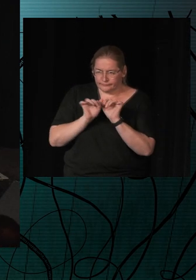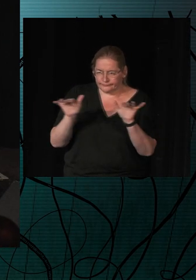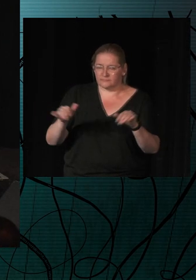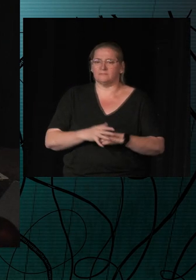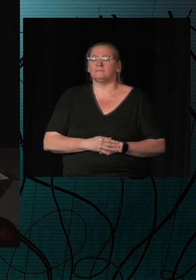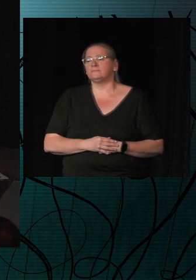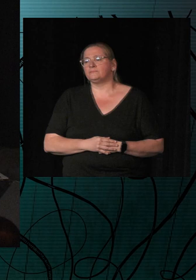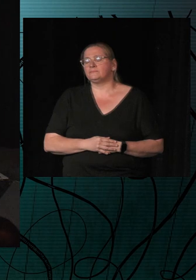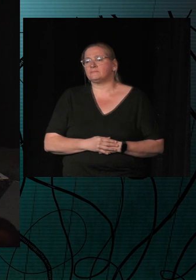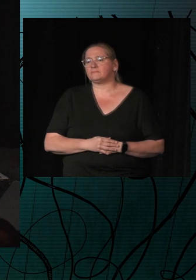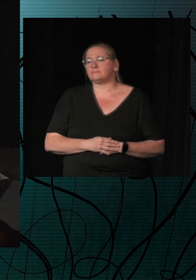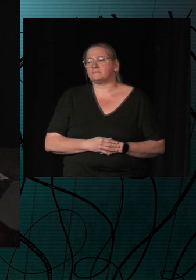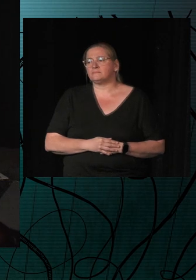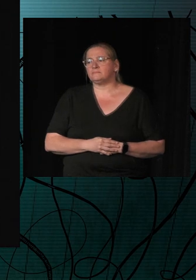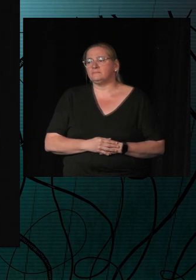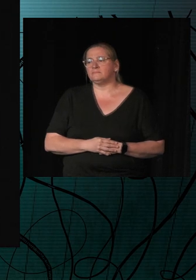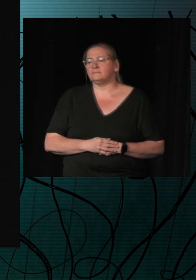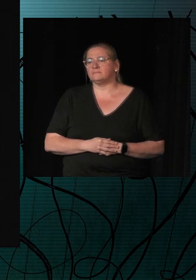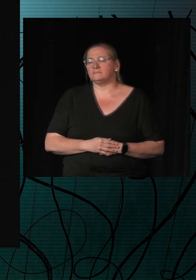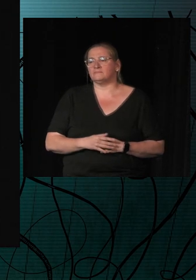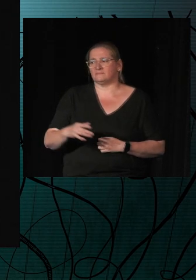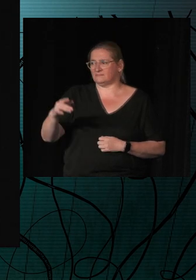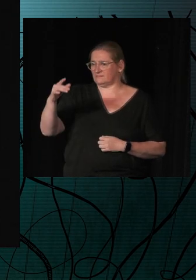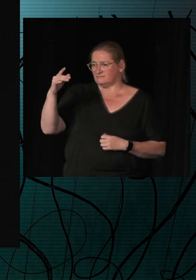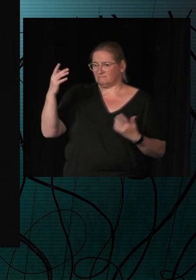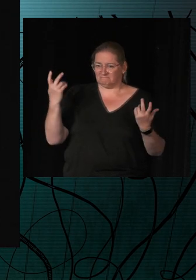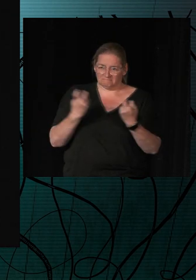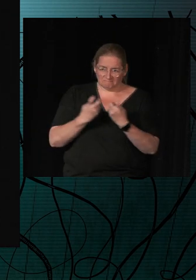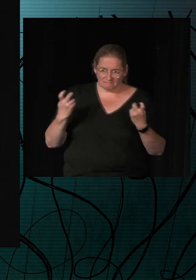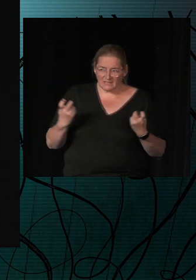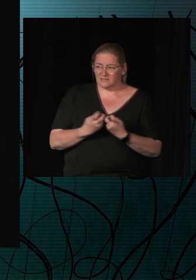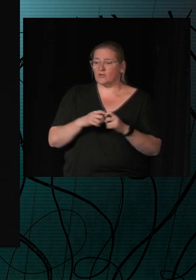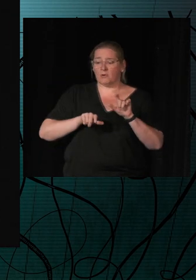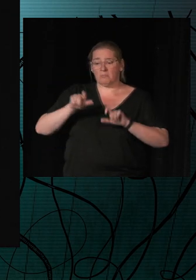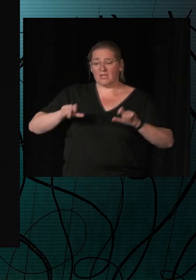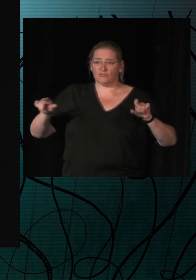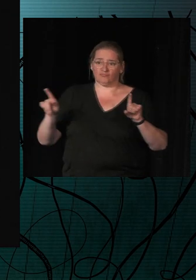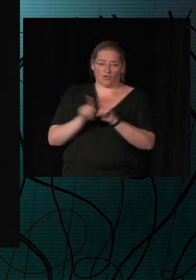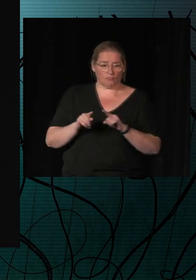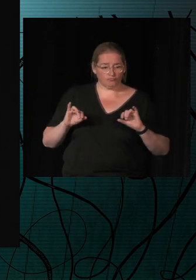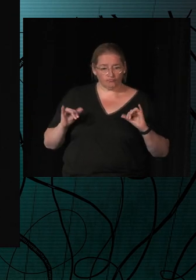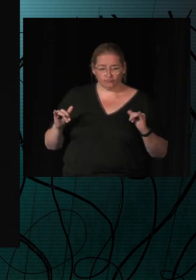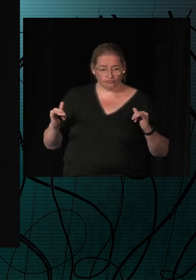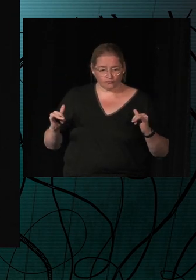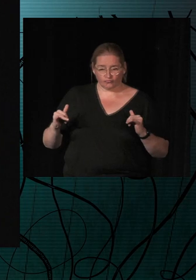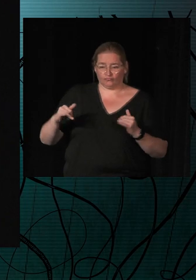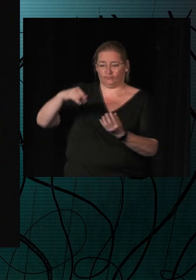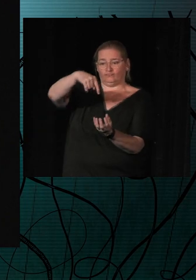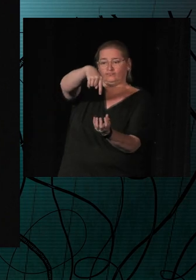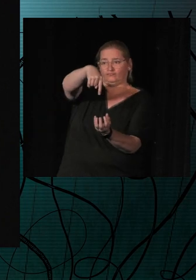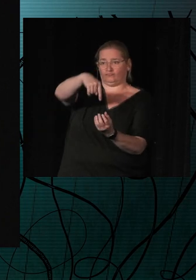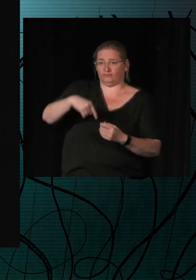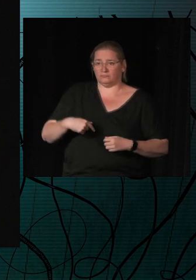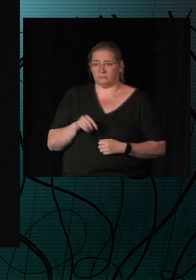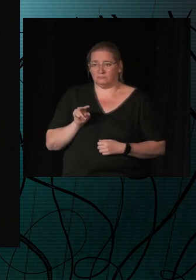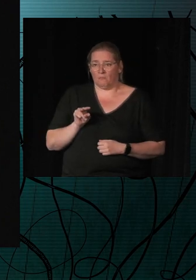a peu de gens qui abordent tous les tous les soulsborn de façon complètement neutre en se disant ça va aller franchement qu'est-ce qui pourrait